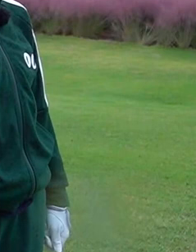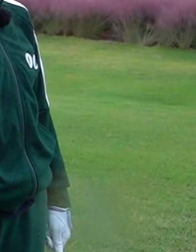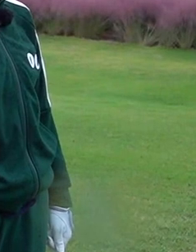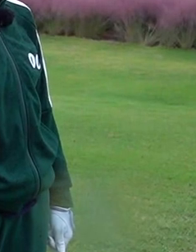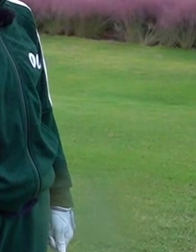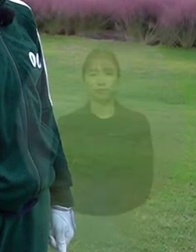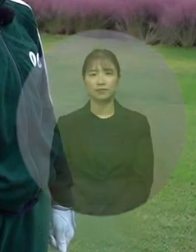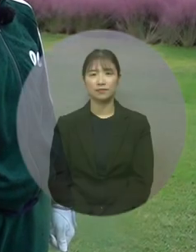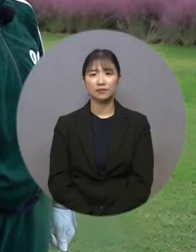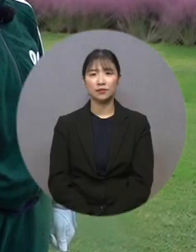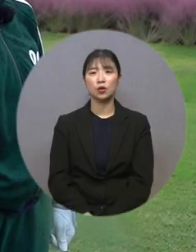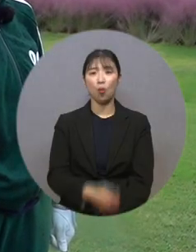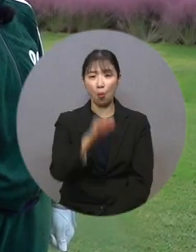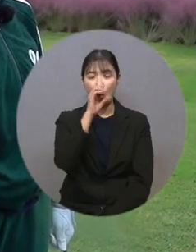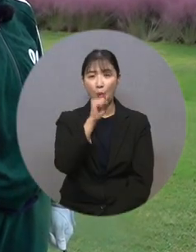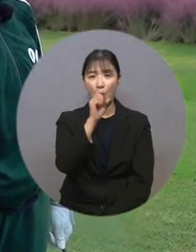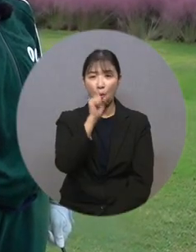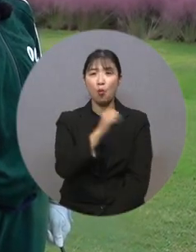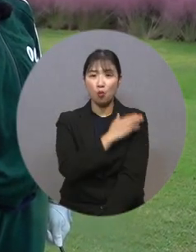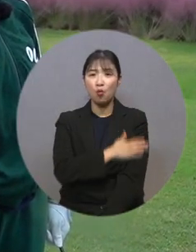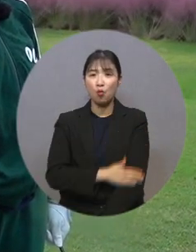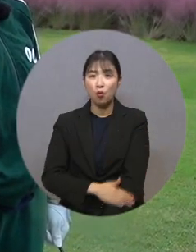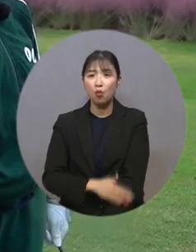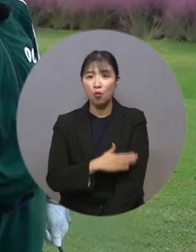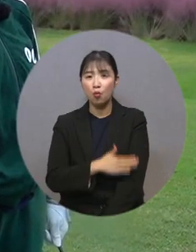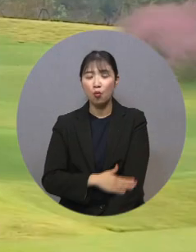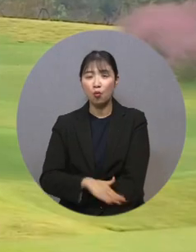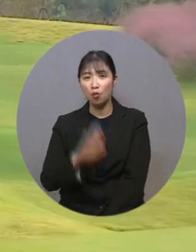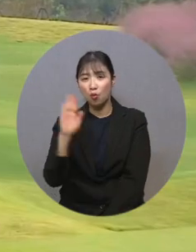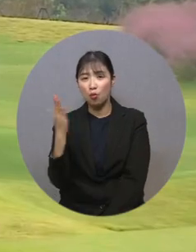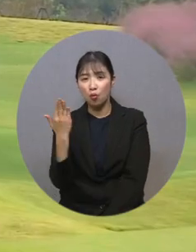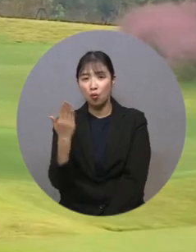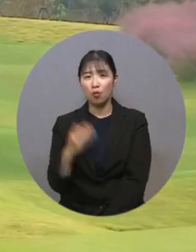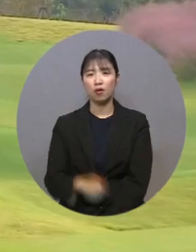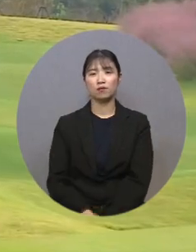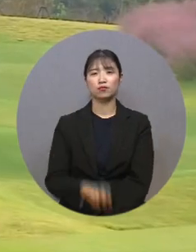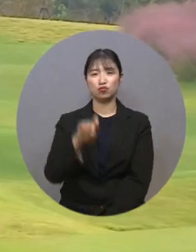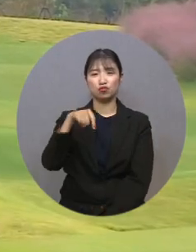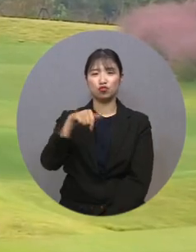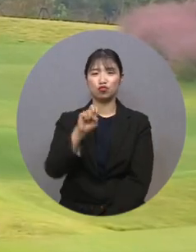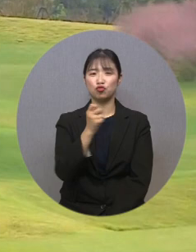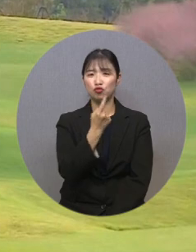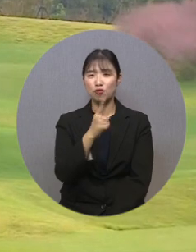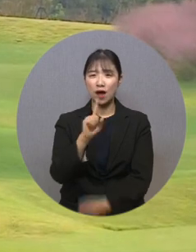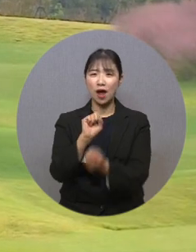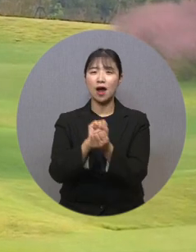좋아. 어, 뭐야, 남자들 봐준 것 같아. 잘 맞은 소리 지난 것 같아.